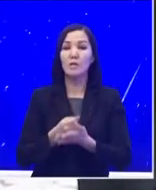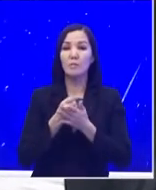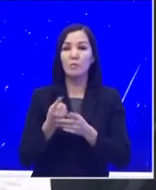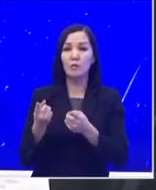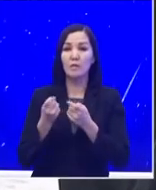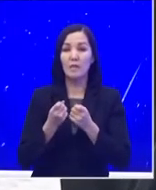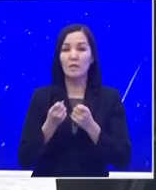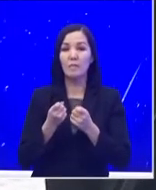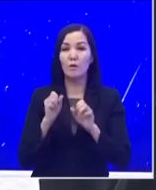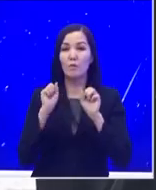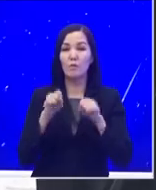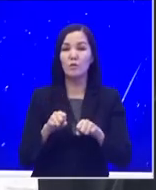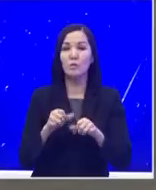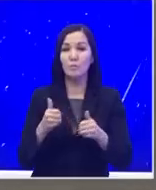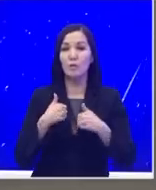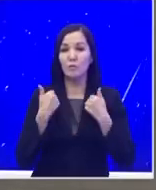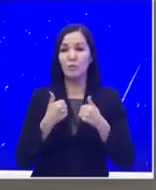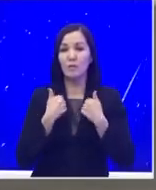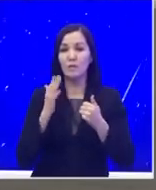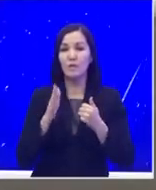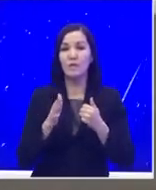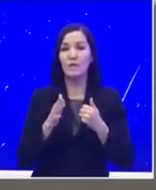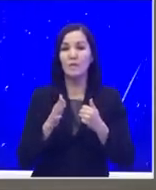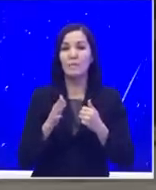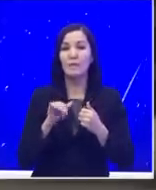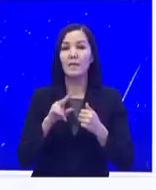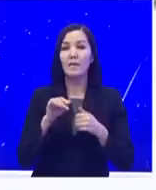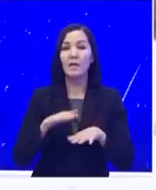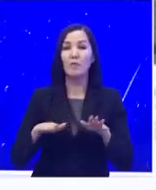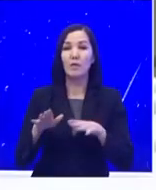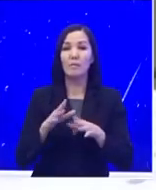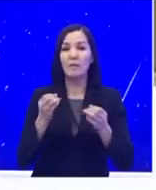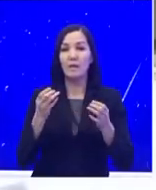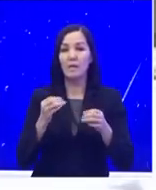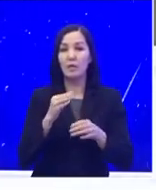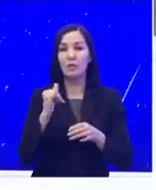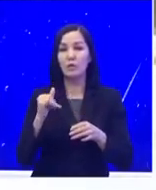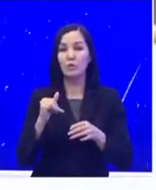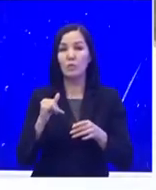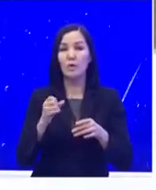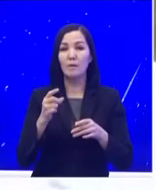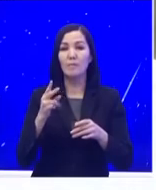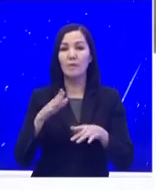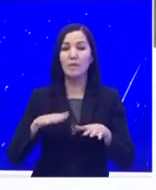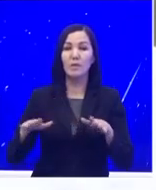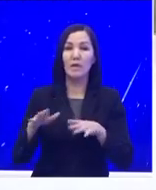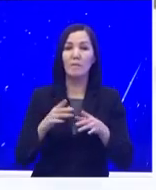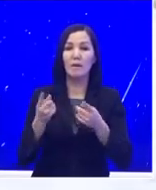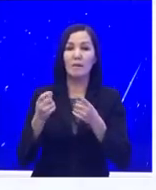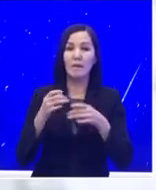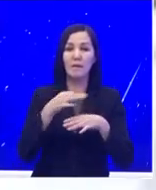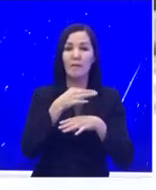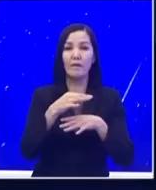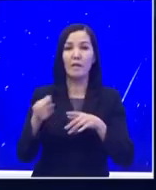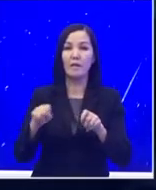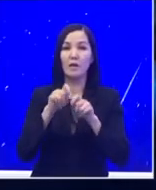мейлінше қол жетімді етуге тырысамыз дейді. Сонымен қатар тек Іле ауданымен шектелмей, Жетісу өңірінің бірнеше аймағында өкілдік ашу жоспарда